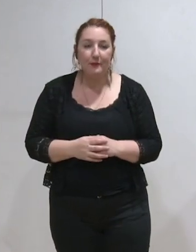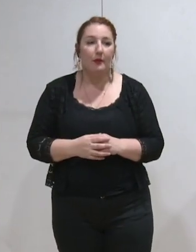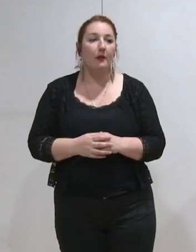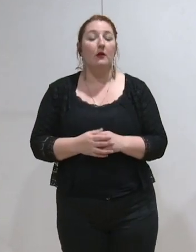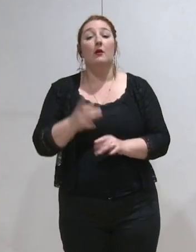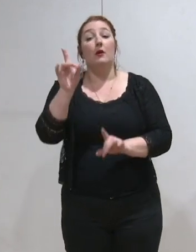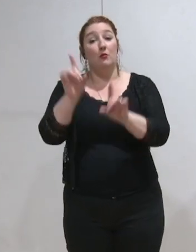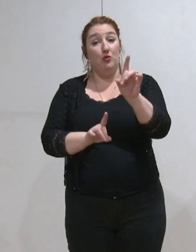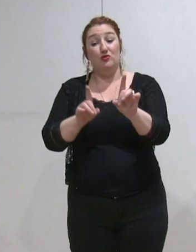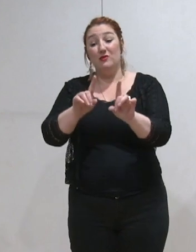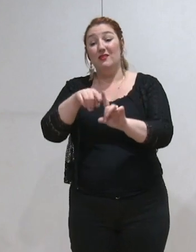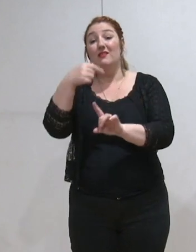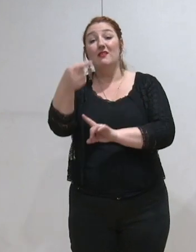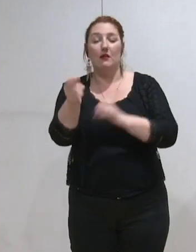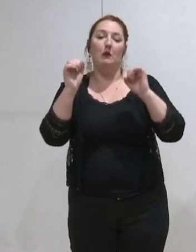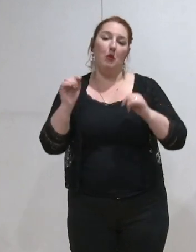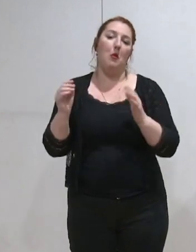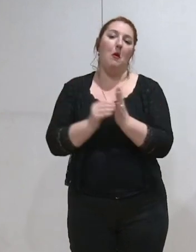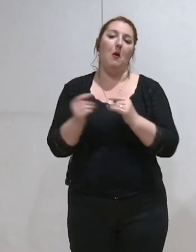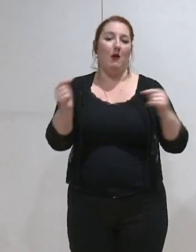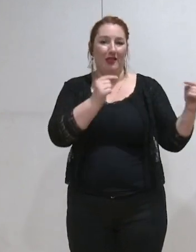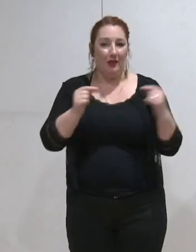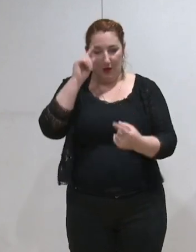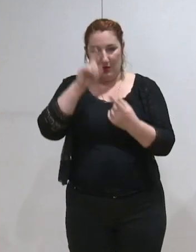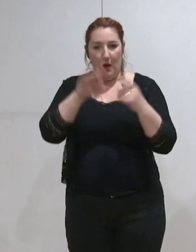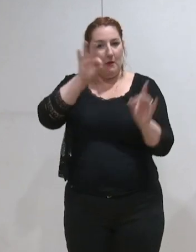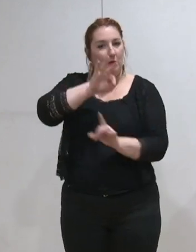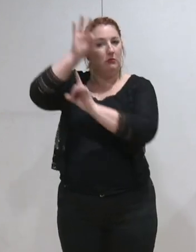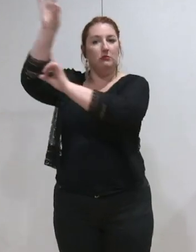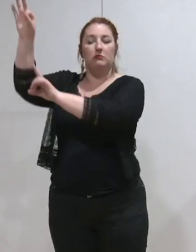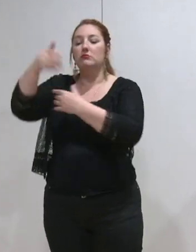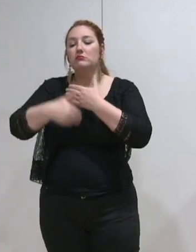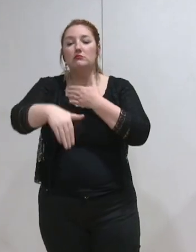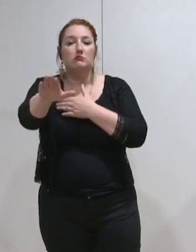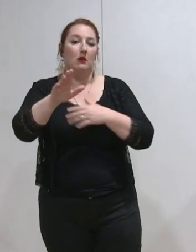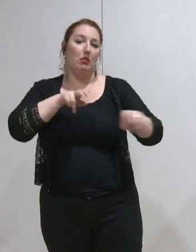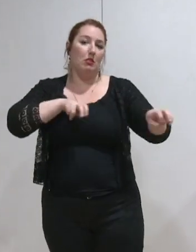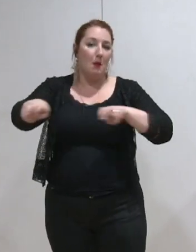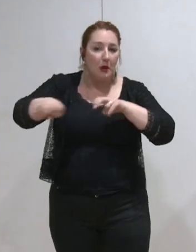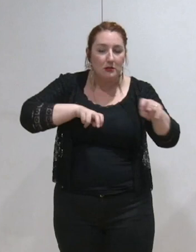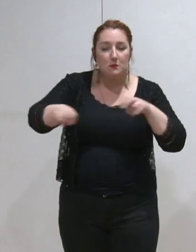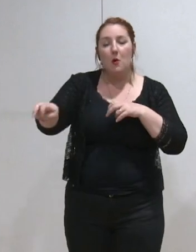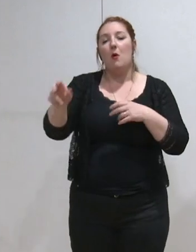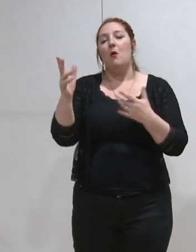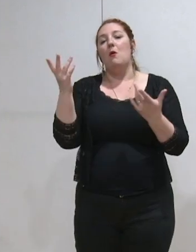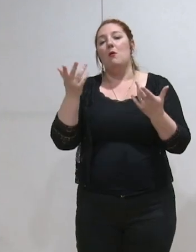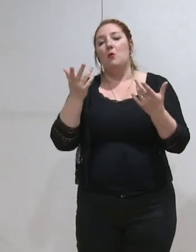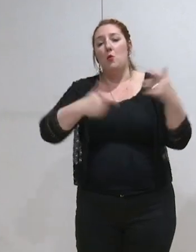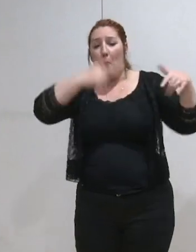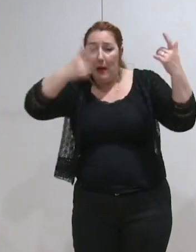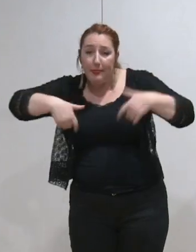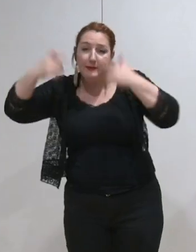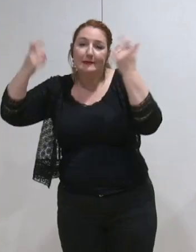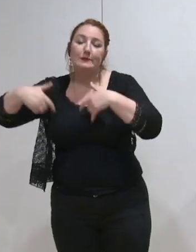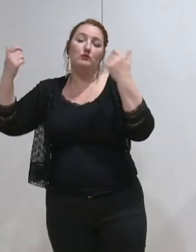transferts complémentaire je pense notamment aux missions liées au déplacement à l'urbanisme ou au logement mais nous avons surtout ce